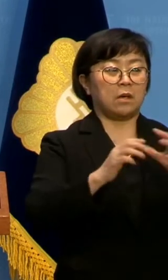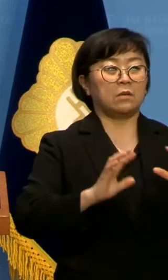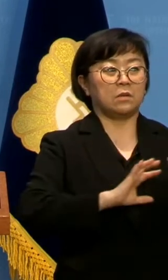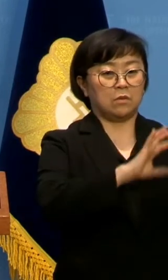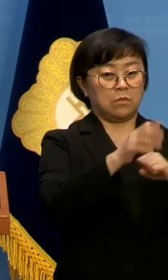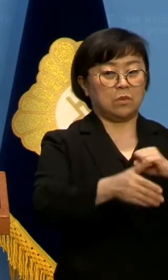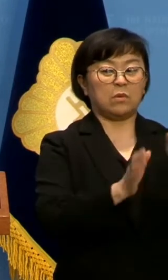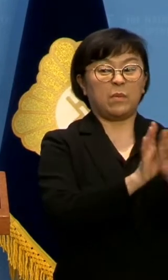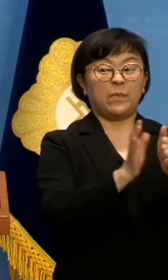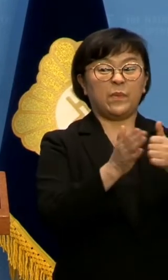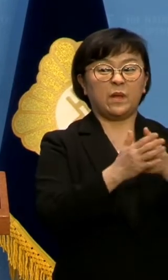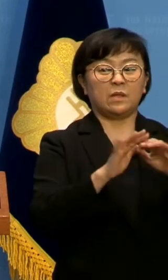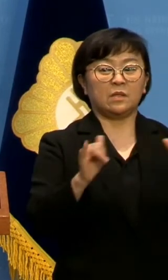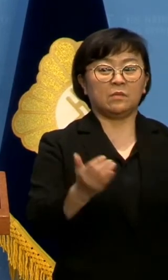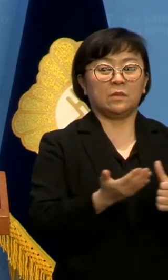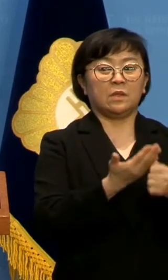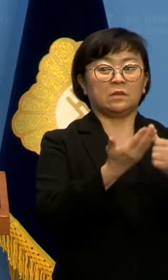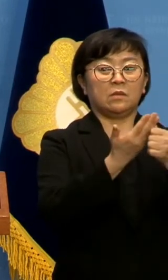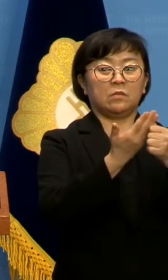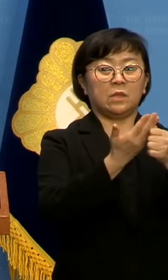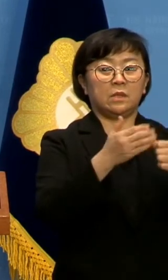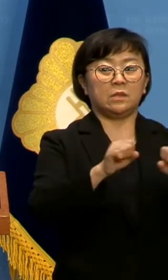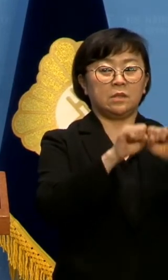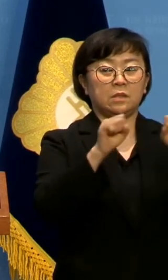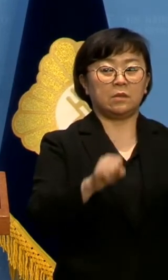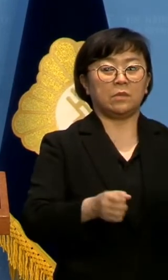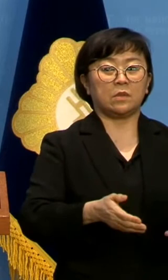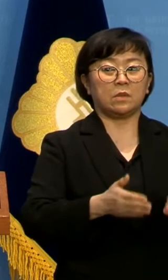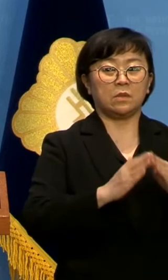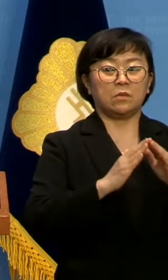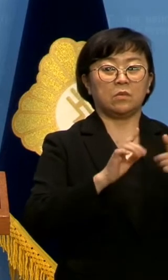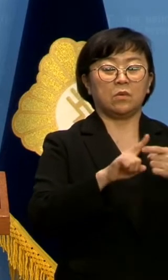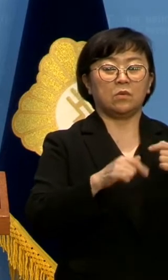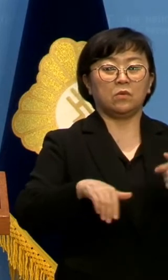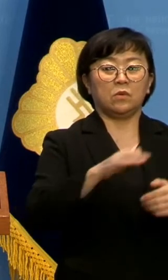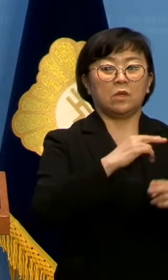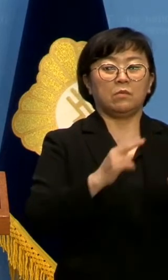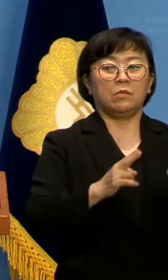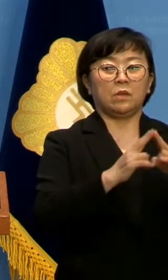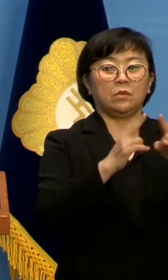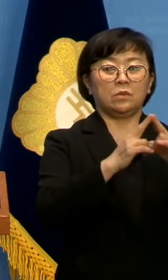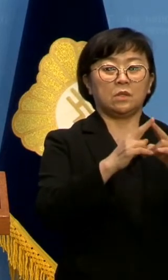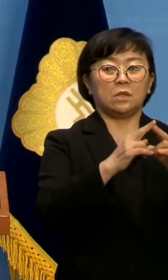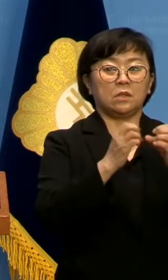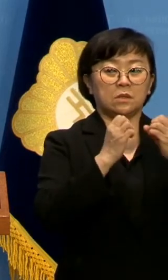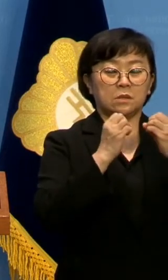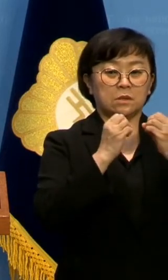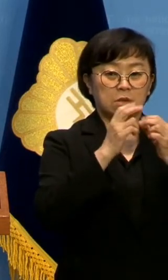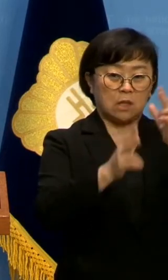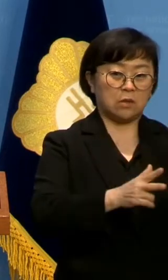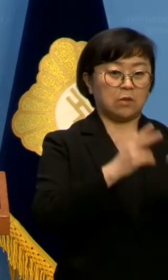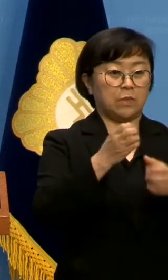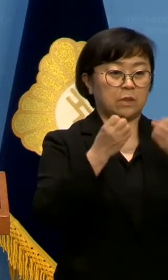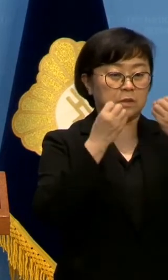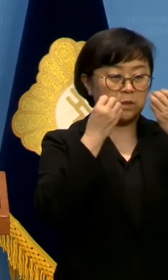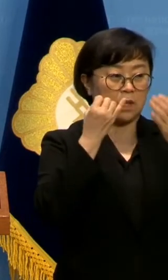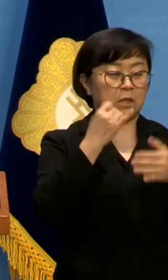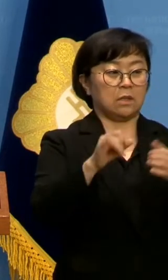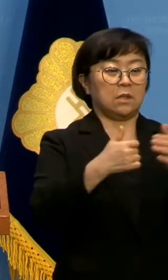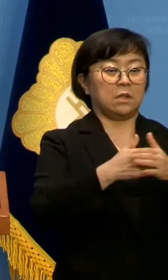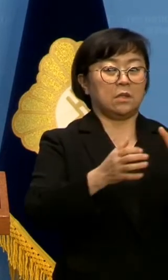협력해 인재를 양성하는 시스템을 구축하겠습니다. 그렇게 우리 반도체 산업의 창의 경쟁력을